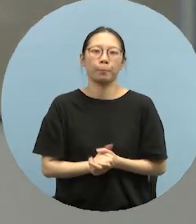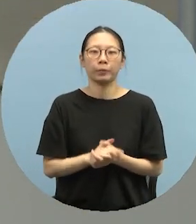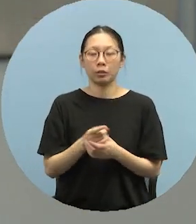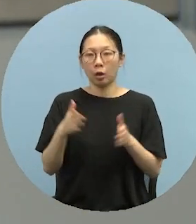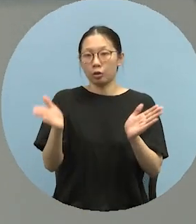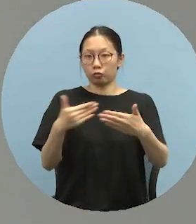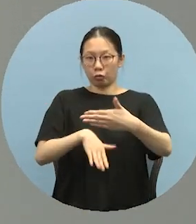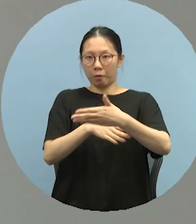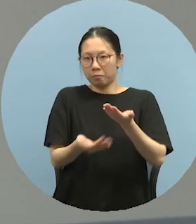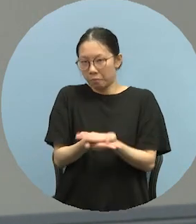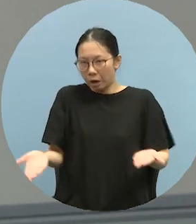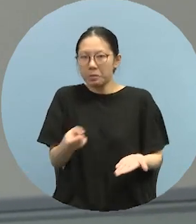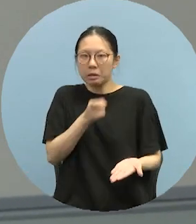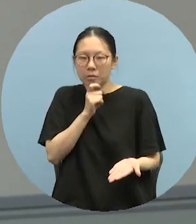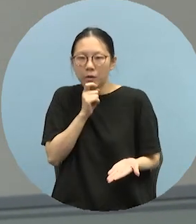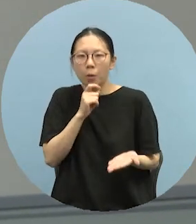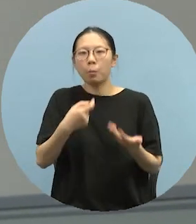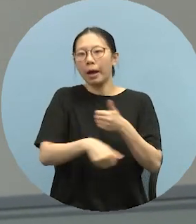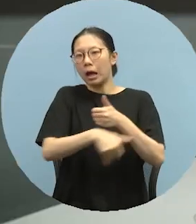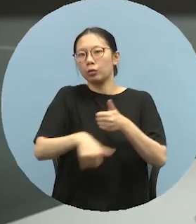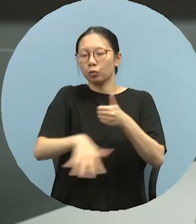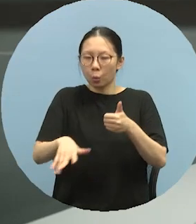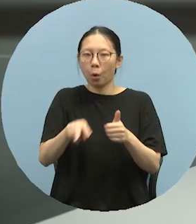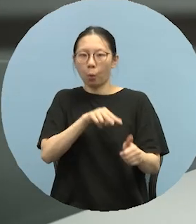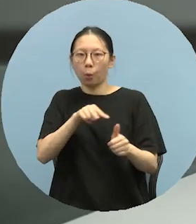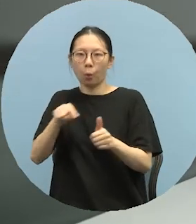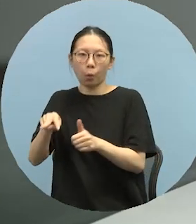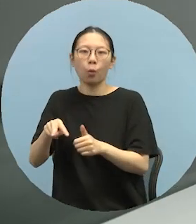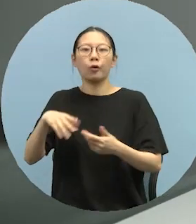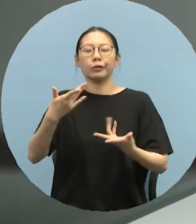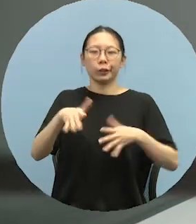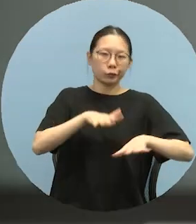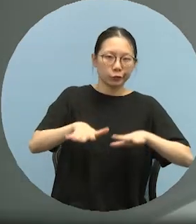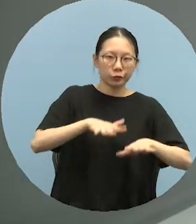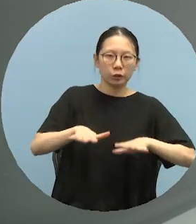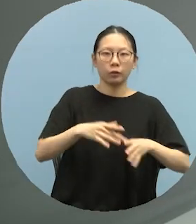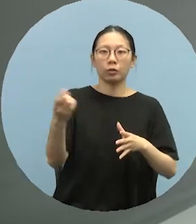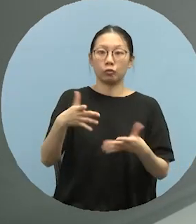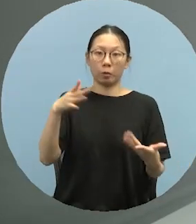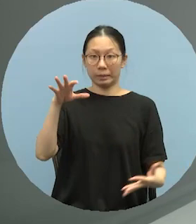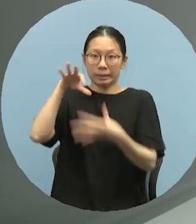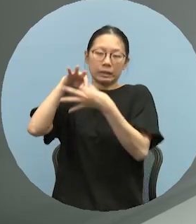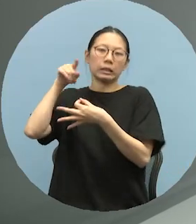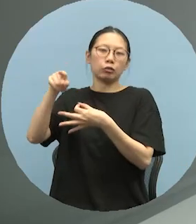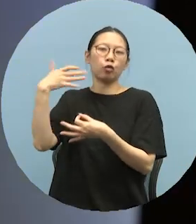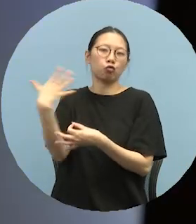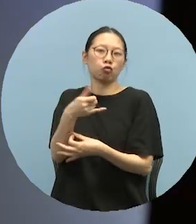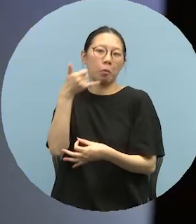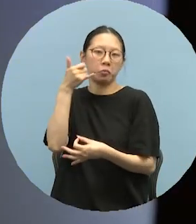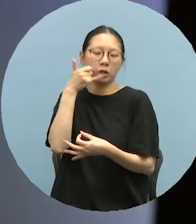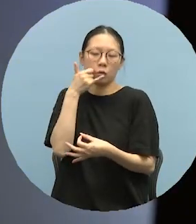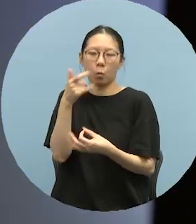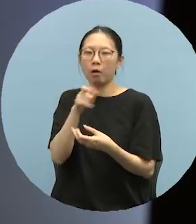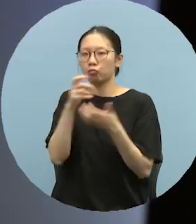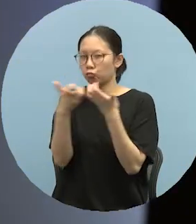有控制系統調節展櫃內的環境，並連接藏品修復主任的手機報告實時數據。